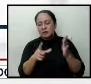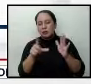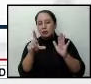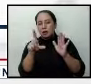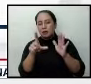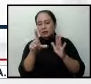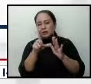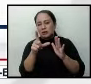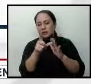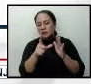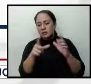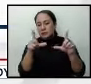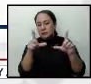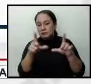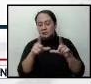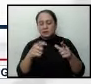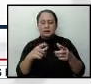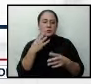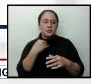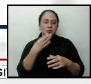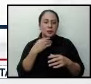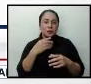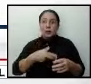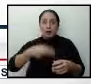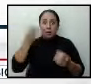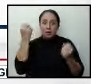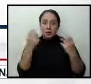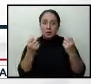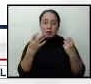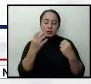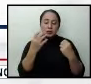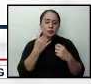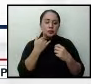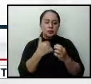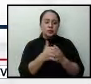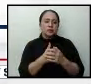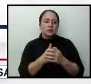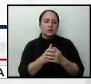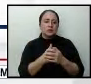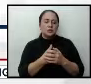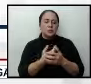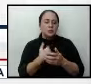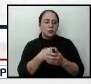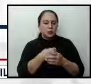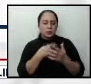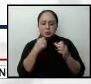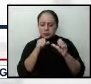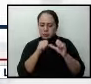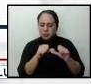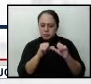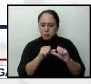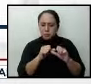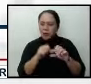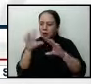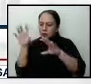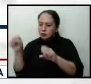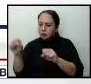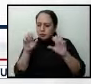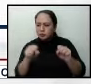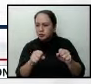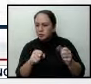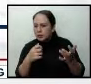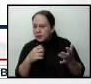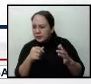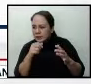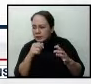Malaki-laki din po yung volume natin kasi. And as we continue to apprehend more smuggled sugar, this will grow. So we